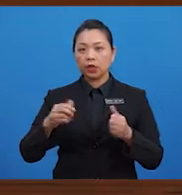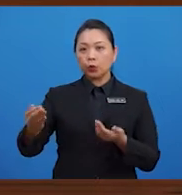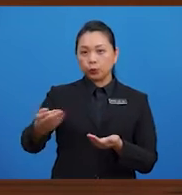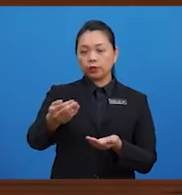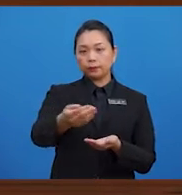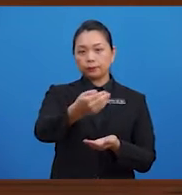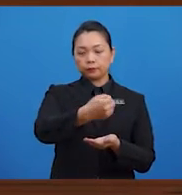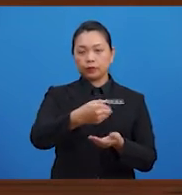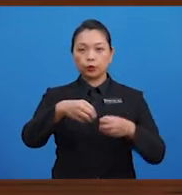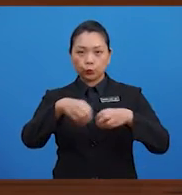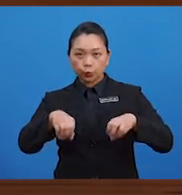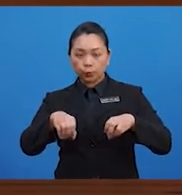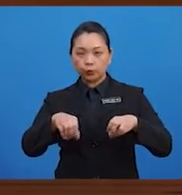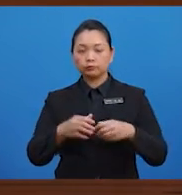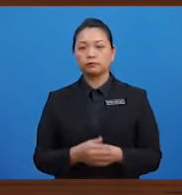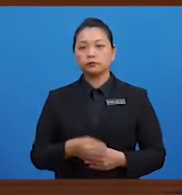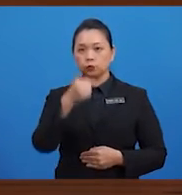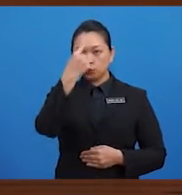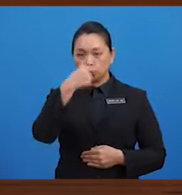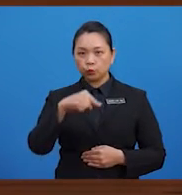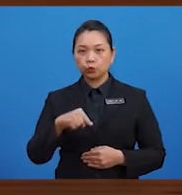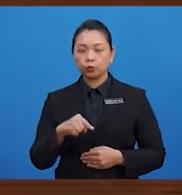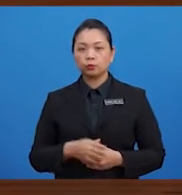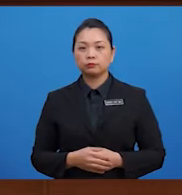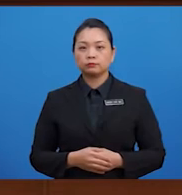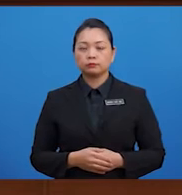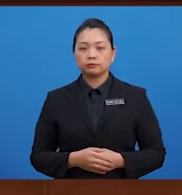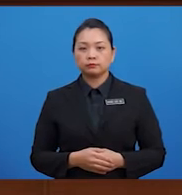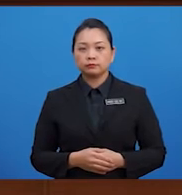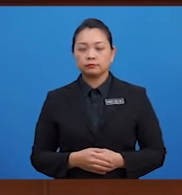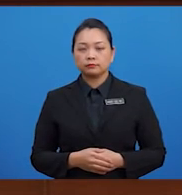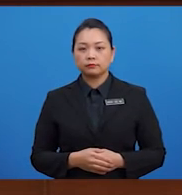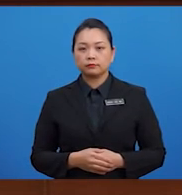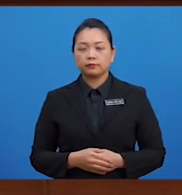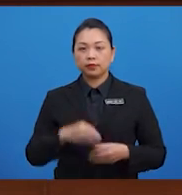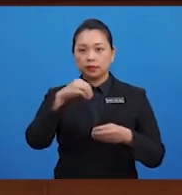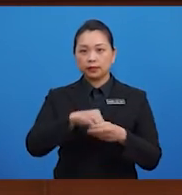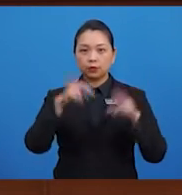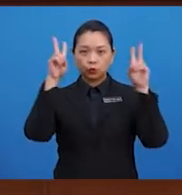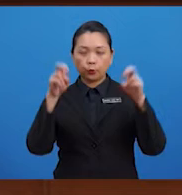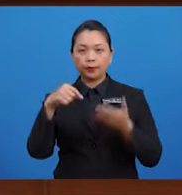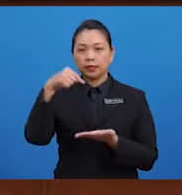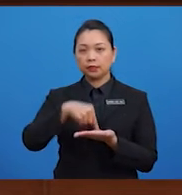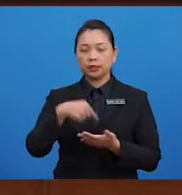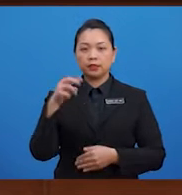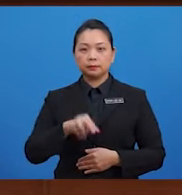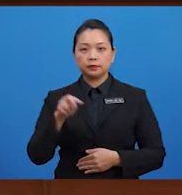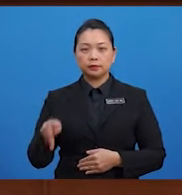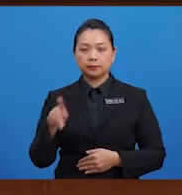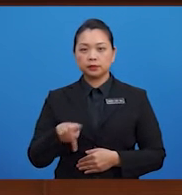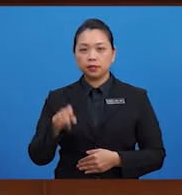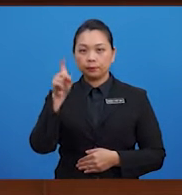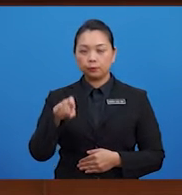telur tetasan untuk ditetaskan di reban poultry. Dalam topik ini, pelajar perlu mencapai